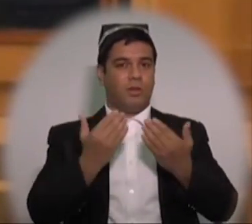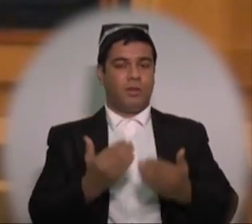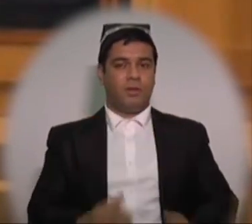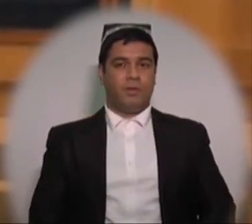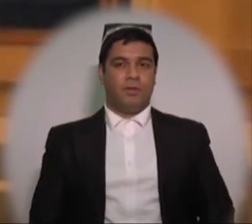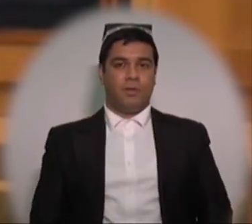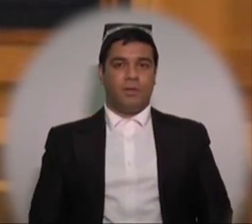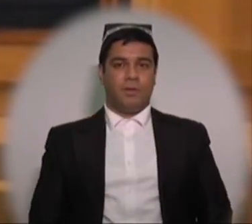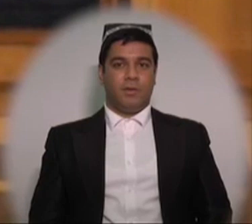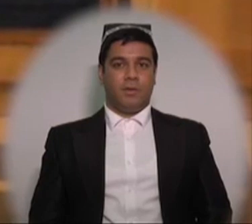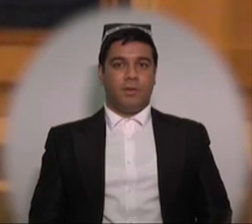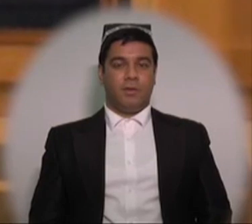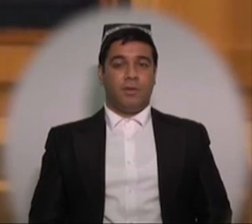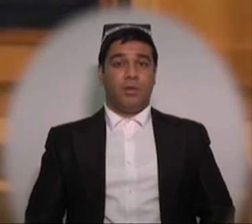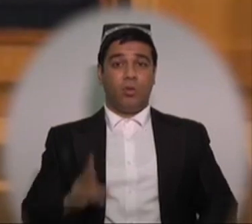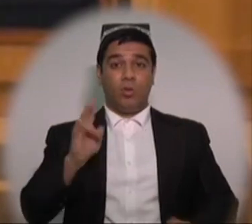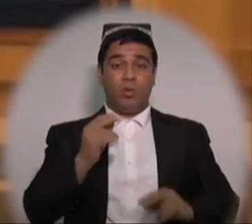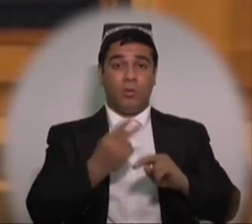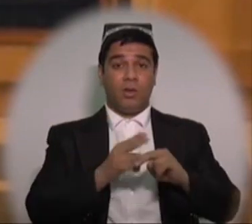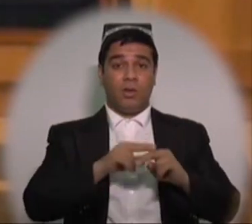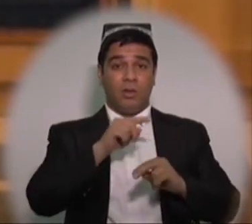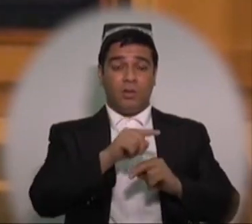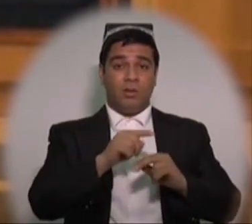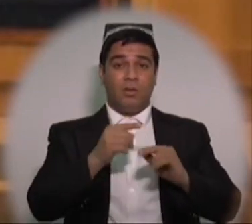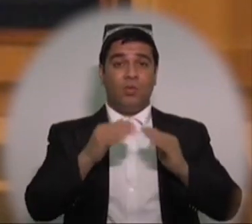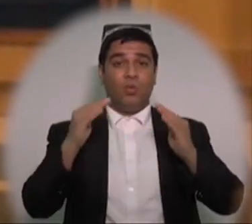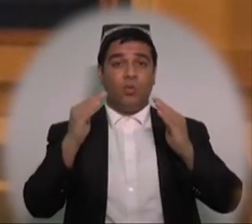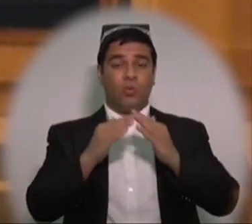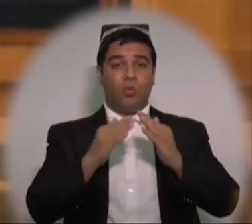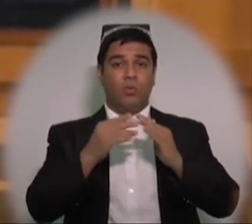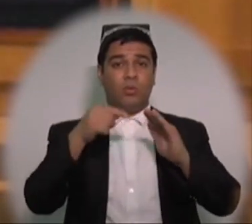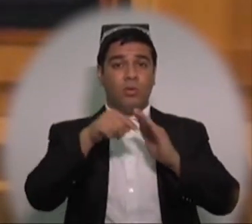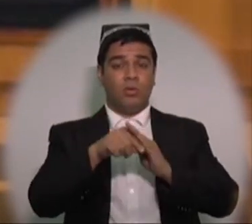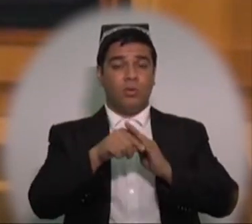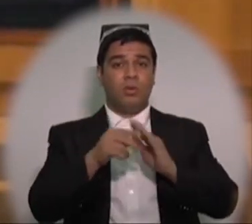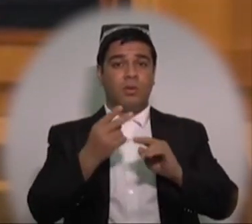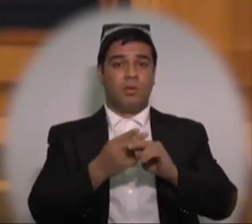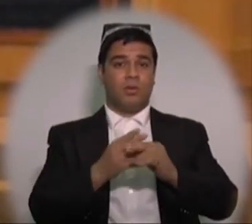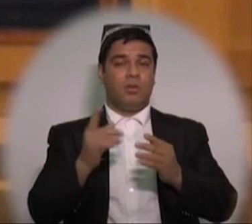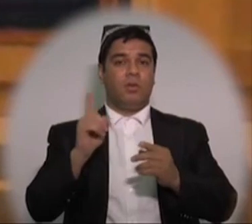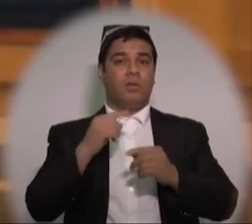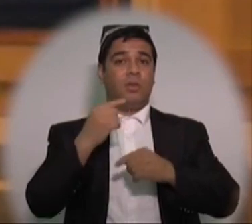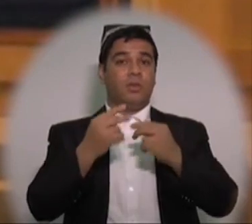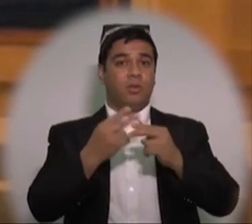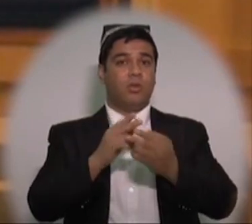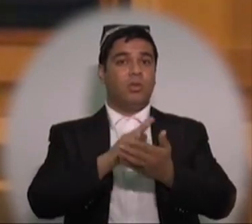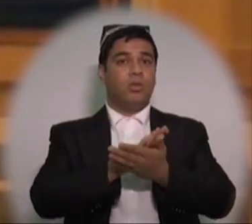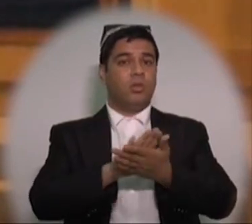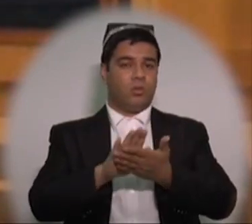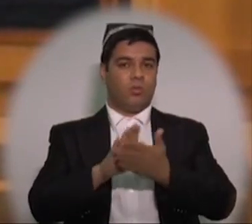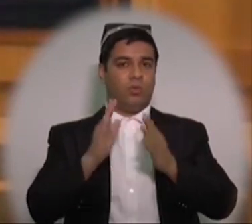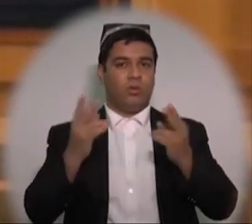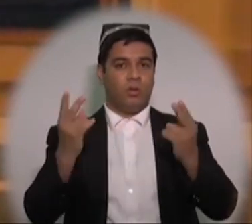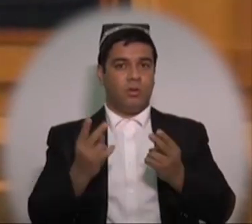turibdi. Lekin bu maskanni daxilsizligi bo'lmasa, yana ham saodati tugal